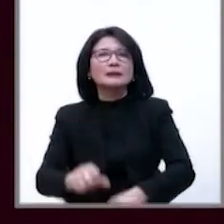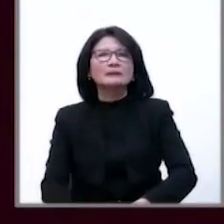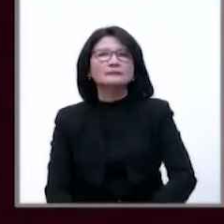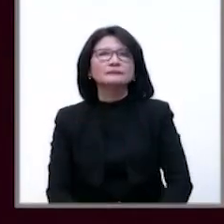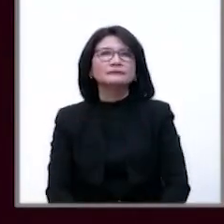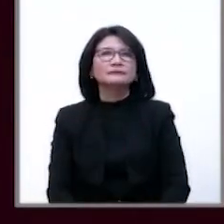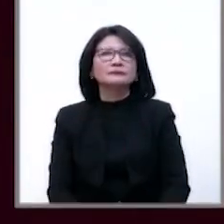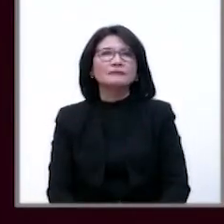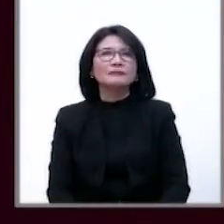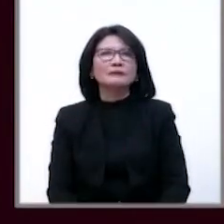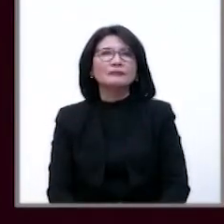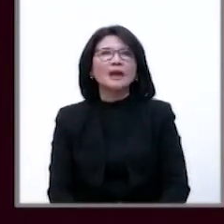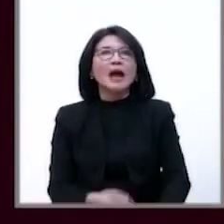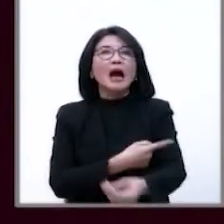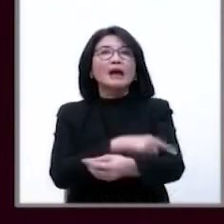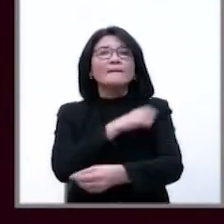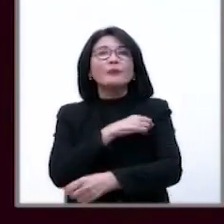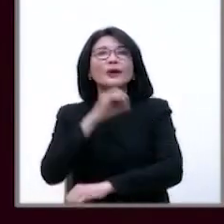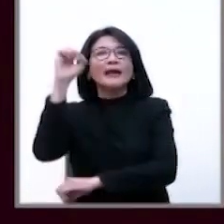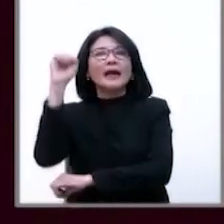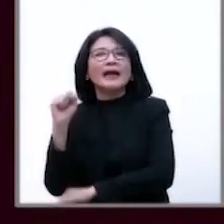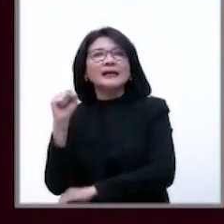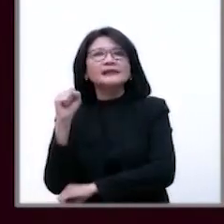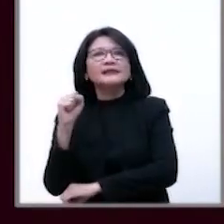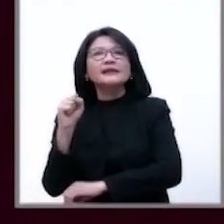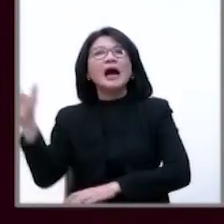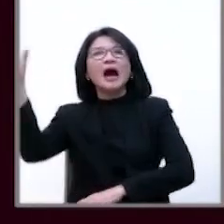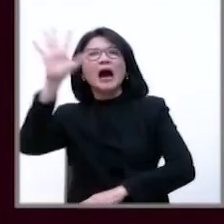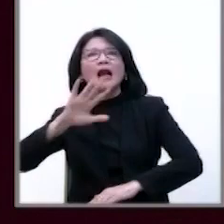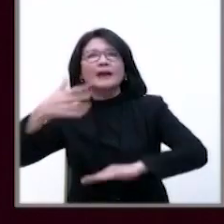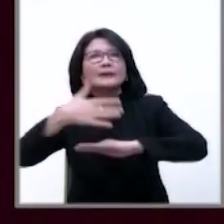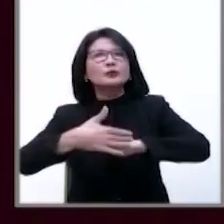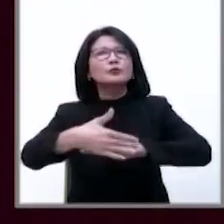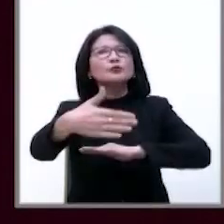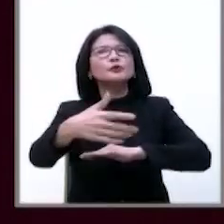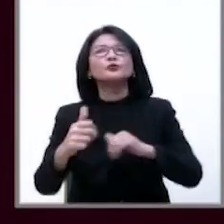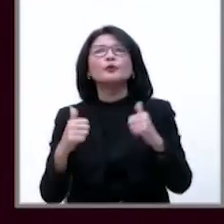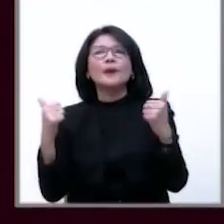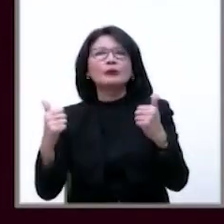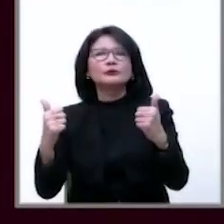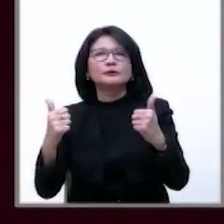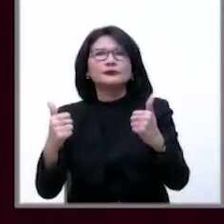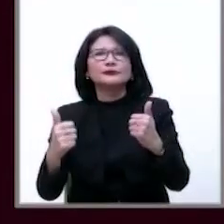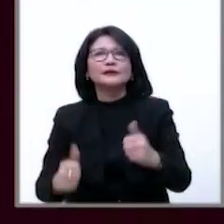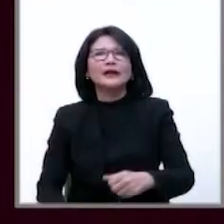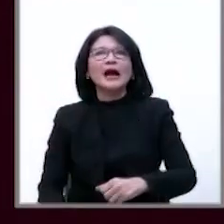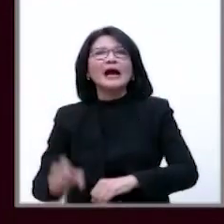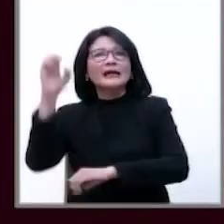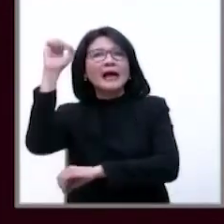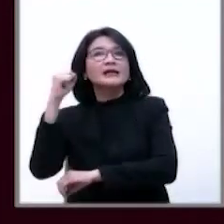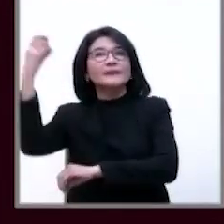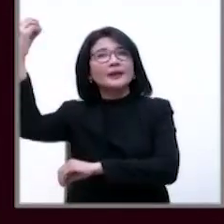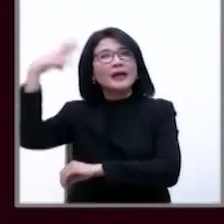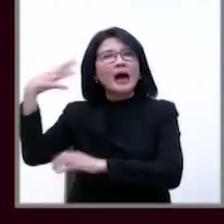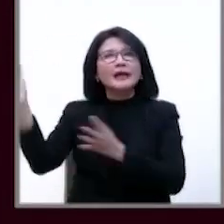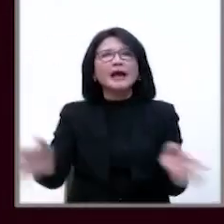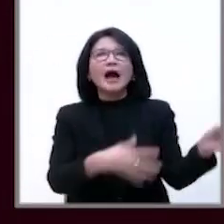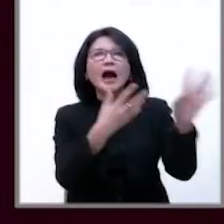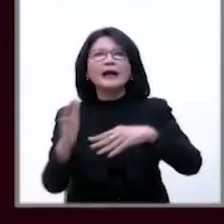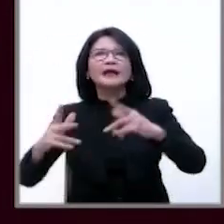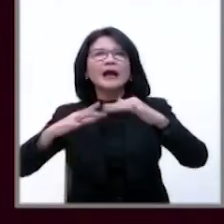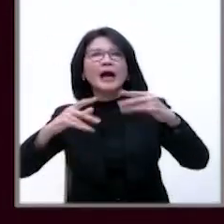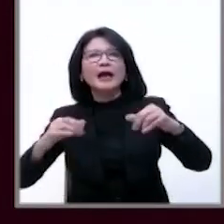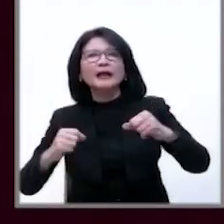Eh potensi energi baru terbarukan juga luar biasa sekali ada energi surya angin air